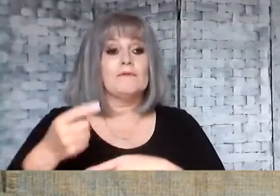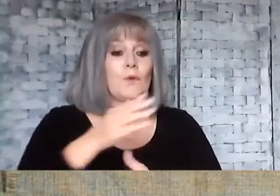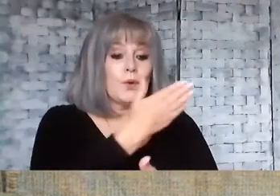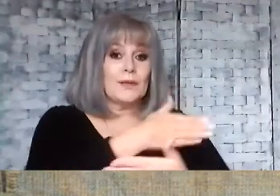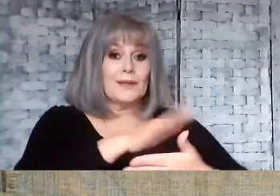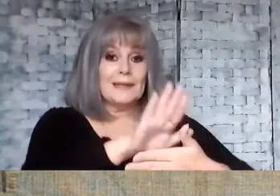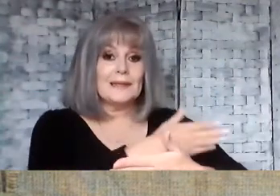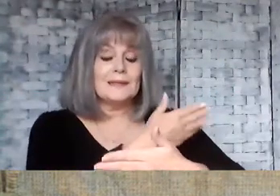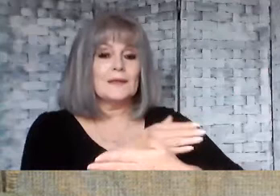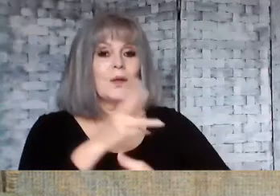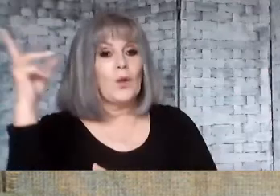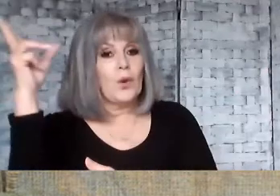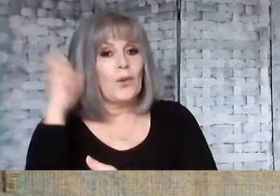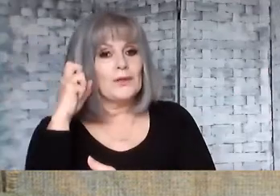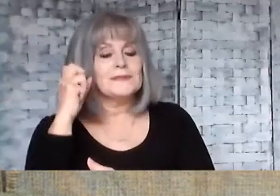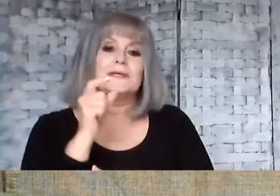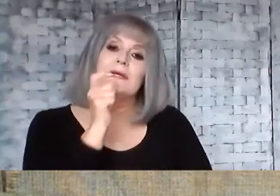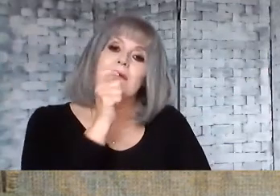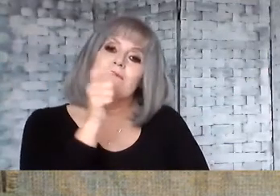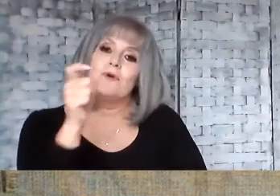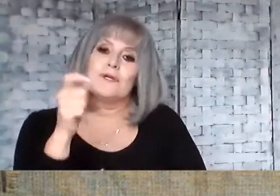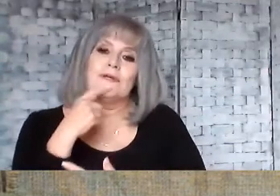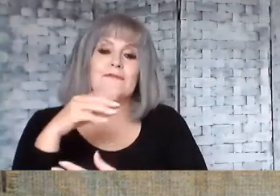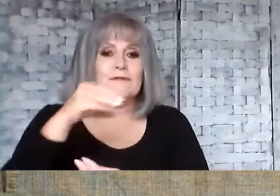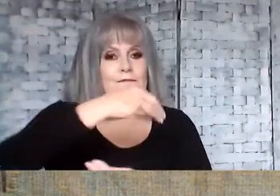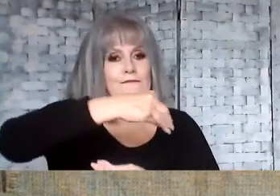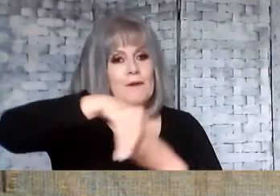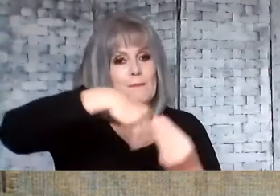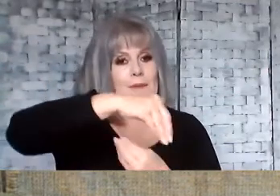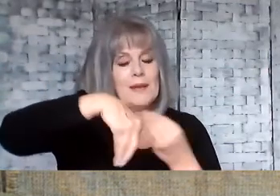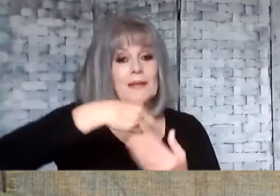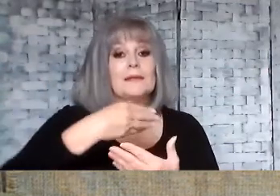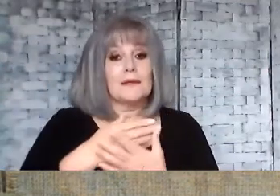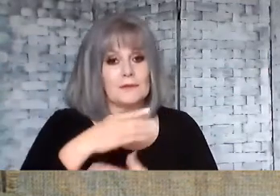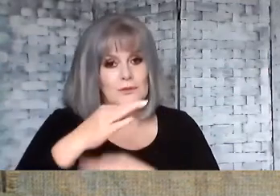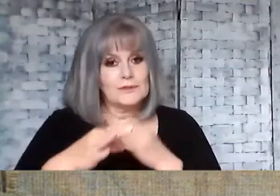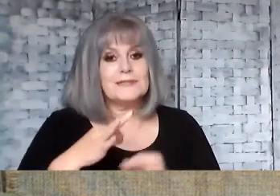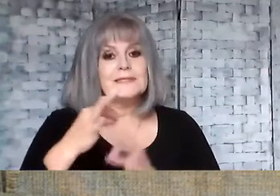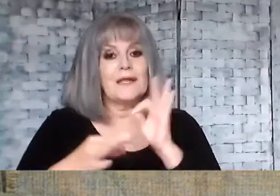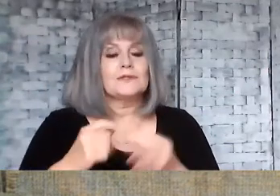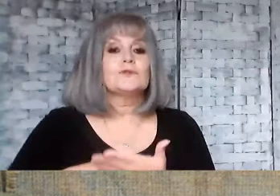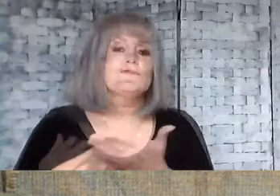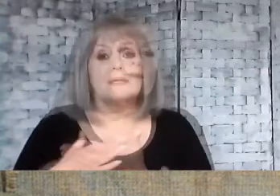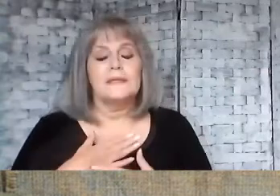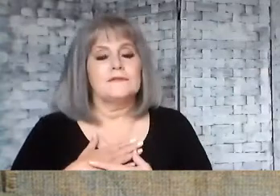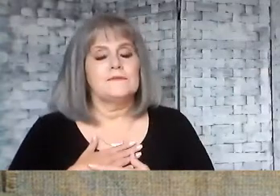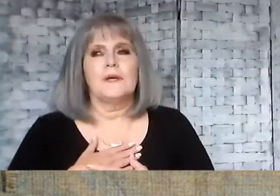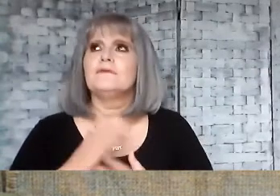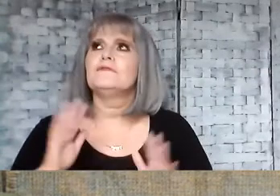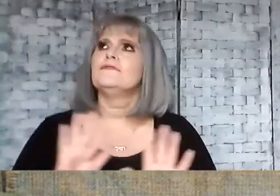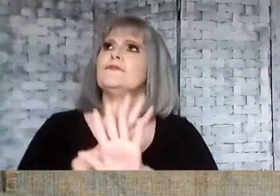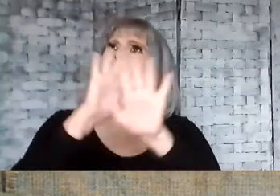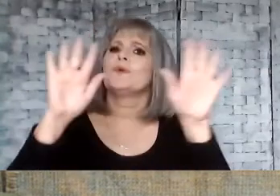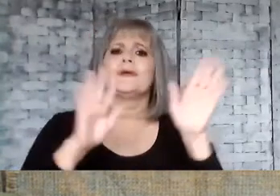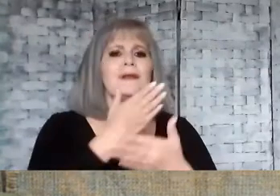van familie wees, maar ook die woorde van herstel, en dan praat ons oor hoe leef ons die story verder. Dit is vir